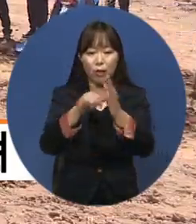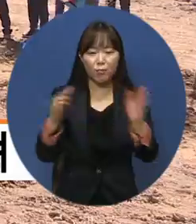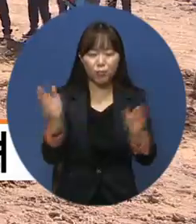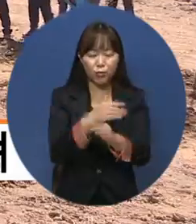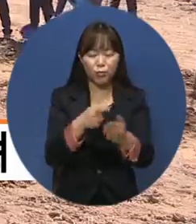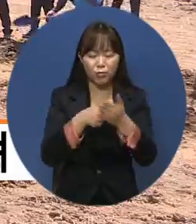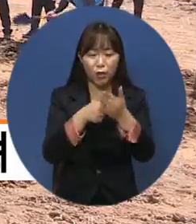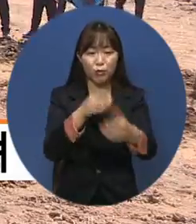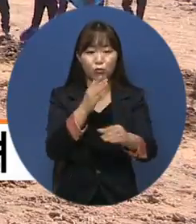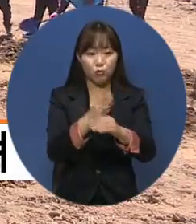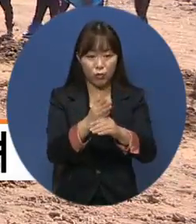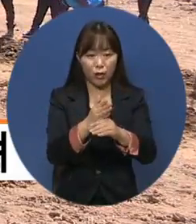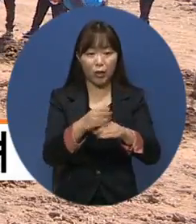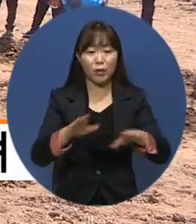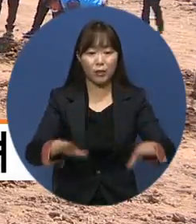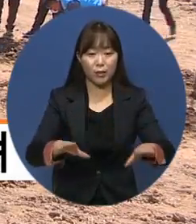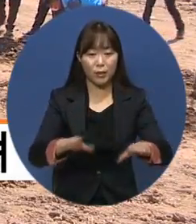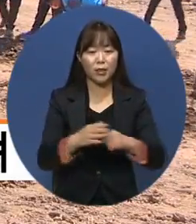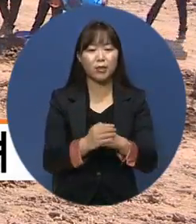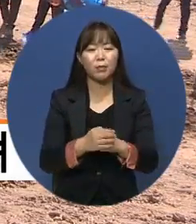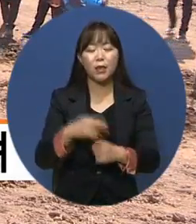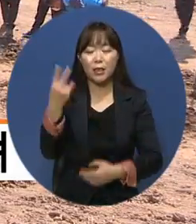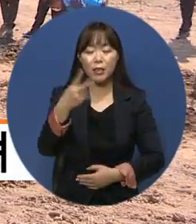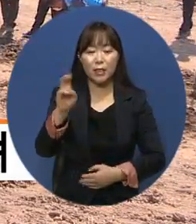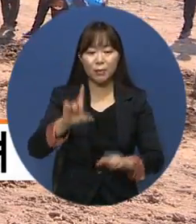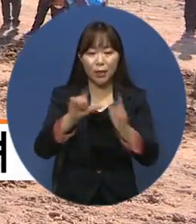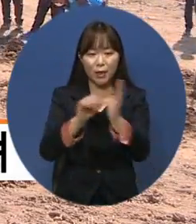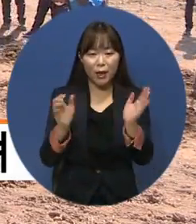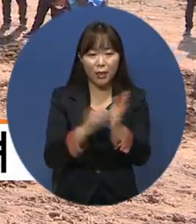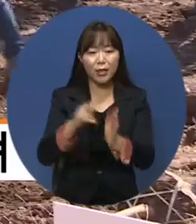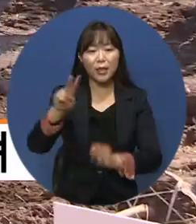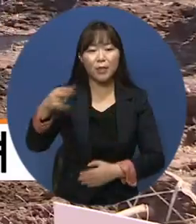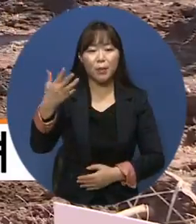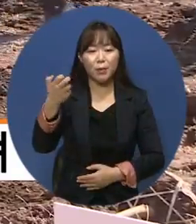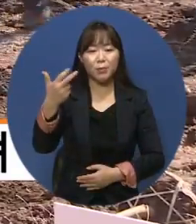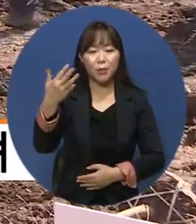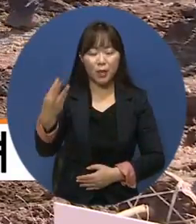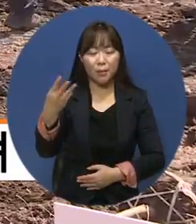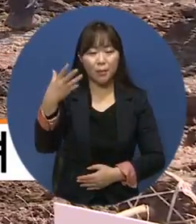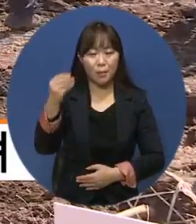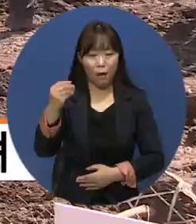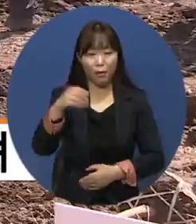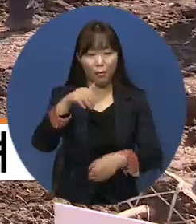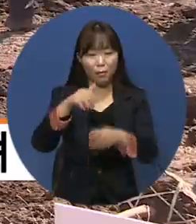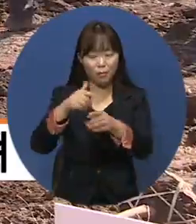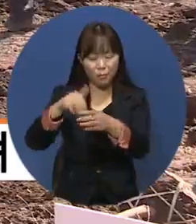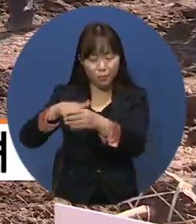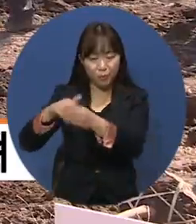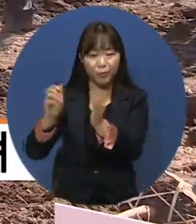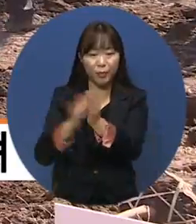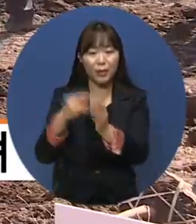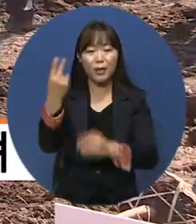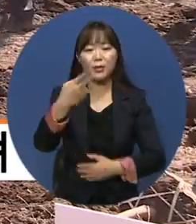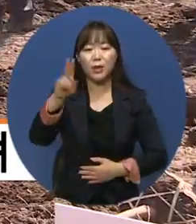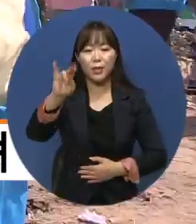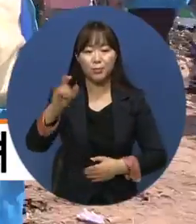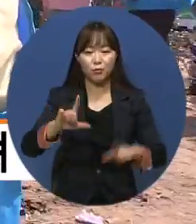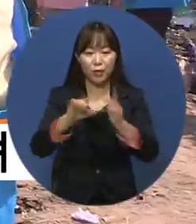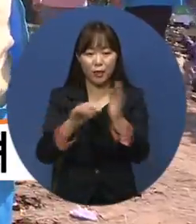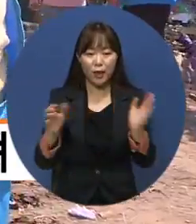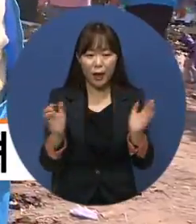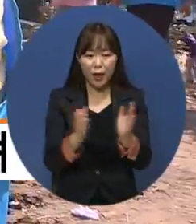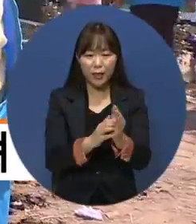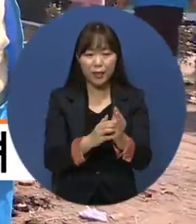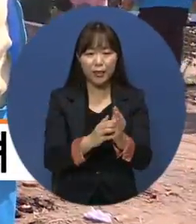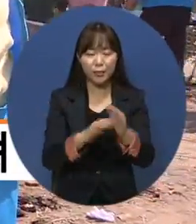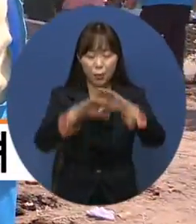그루 나무 심기는 2020년까지 283만 주의 나무를 식재했고 2026년까지